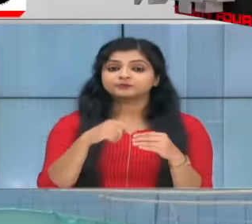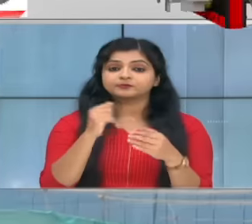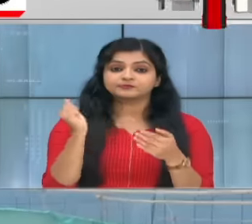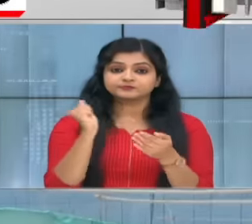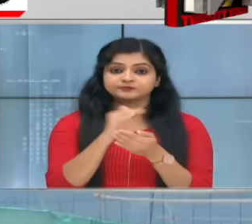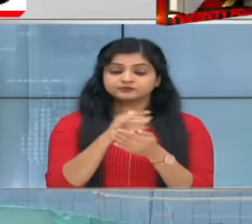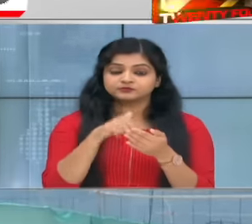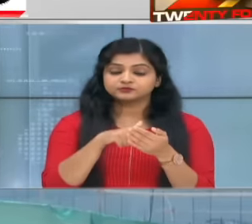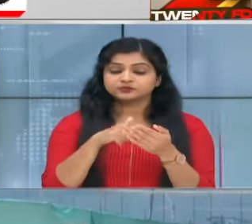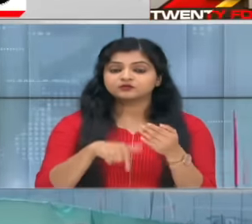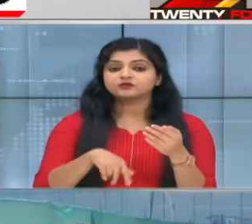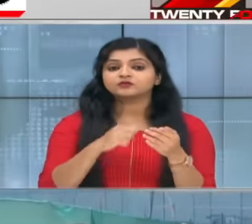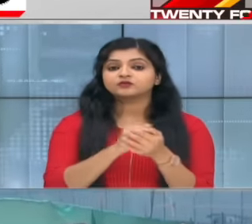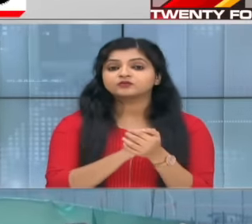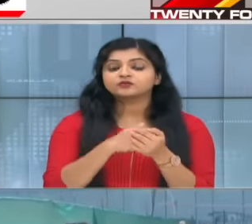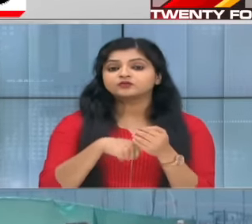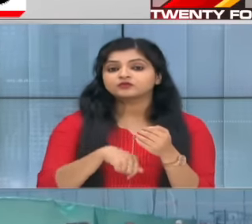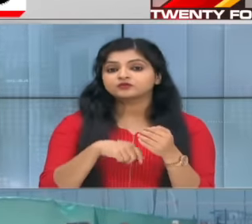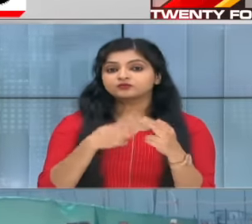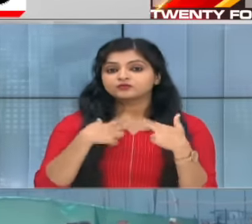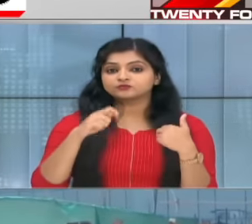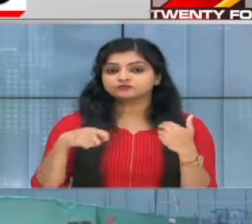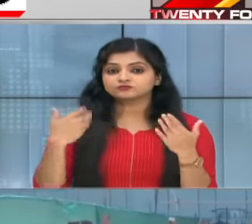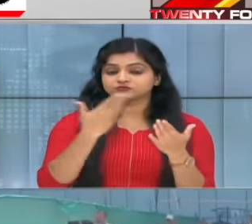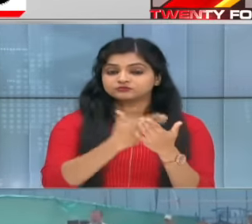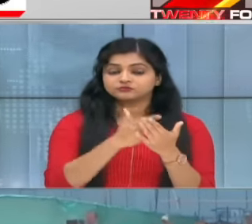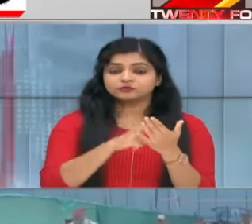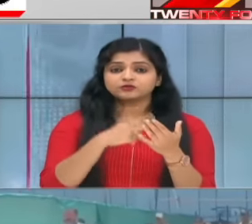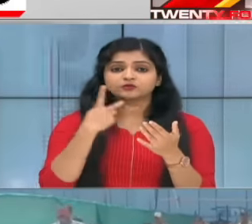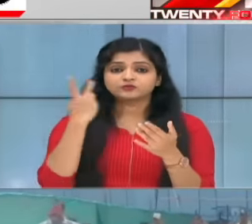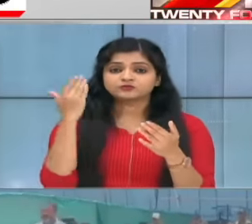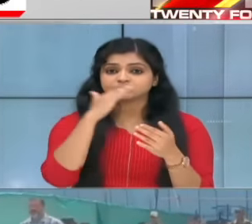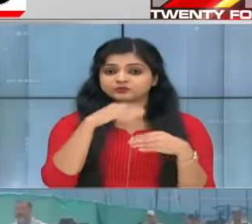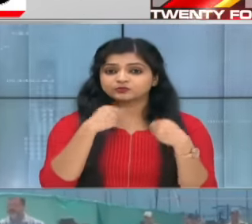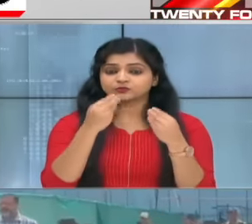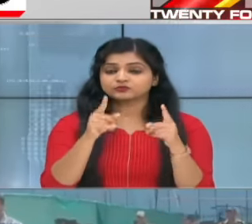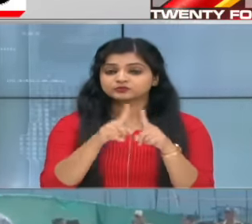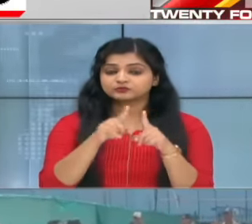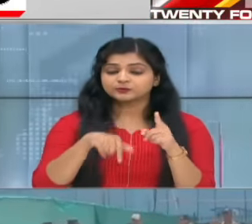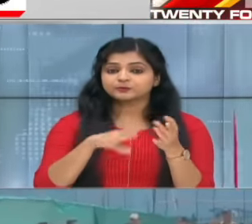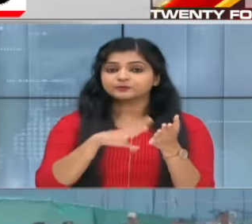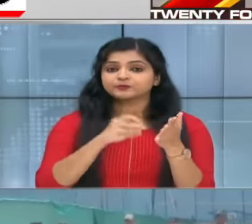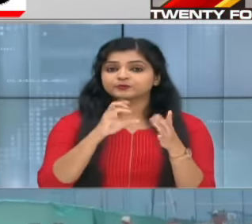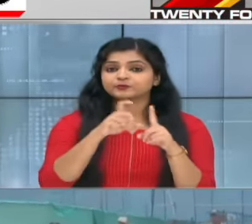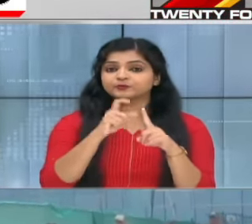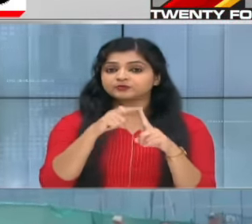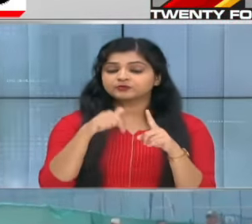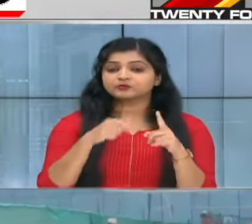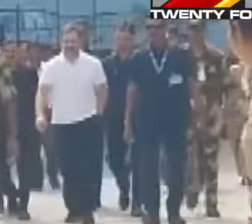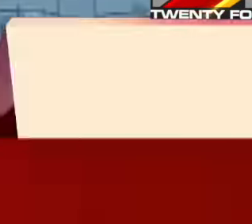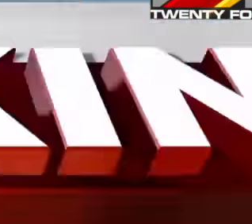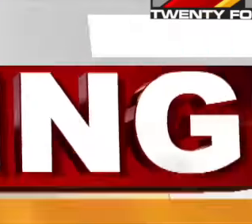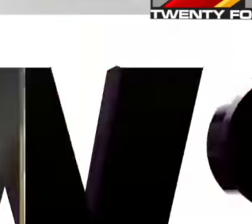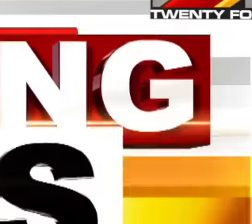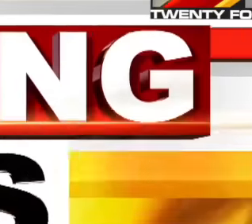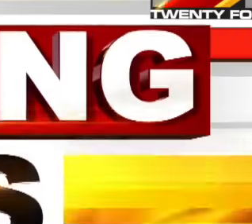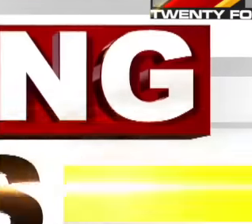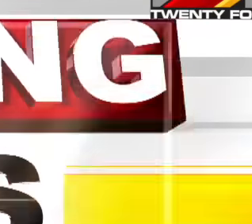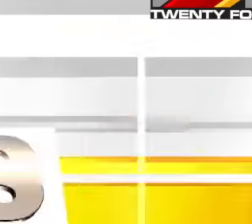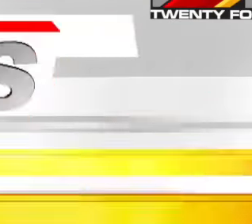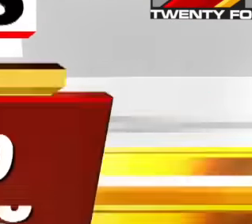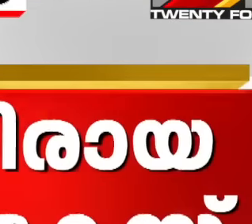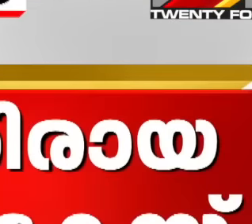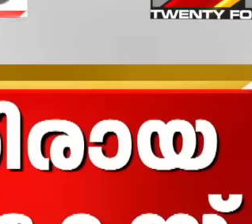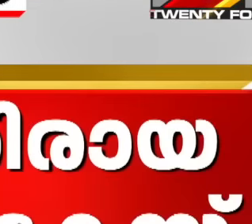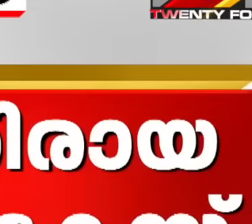മുന്നിൽ ഹാജരാക്കി തനിക്കെതിരായിട്ടുള്ള അപകീർത്തി ഇതുമൂലം ഉണ്ടായി എന്നാണ് അദ്ദേഹം വാദിച്ചത്. ഒരു വിധത്തിലും ഈ പരാതിക്കാരനെയോ